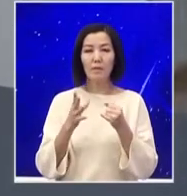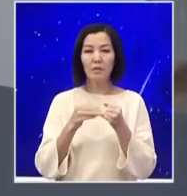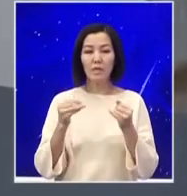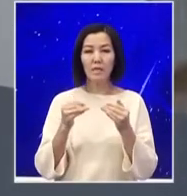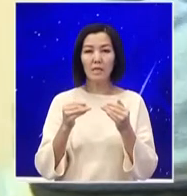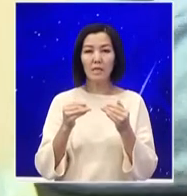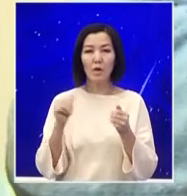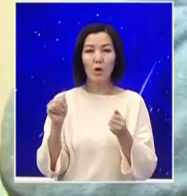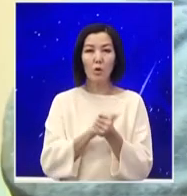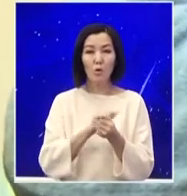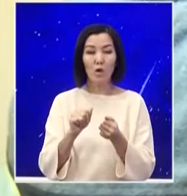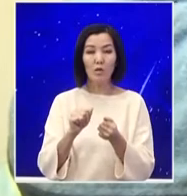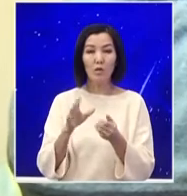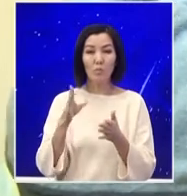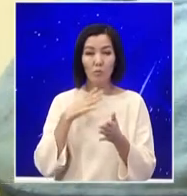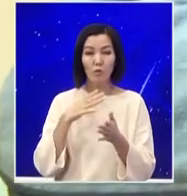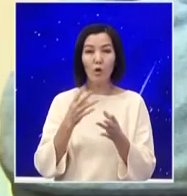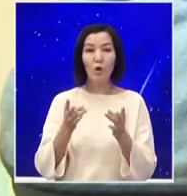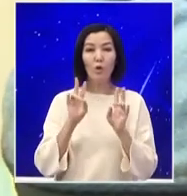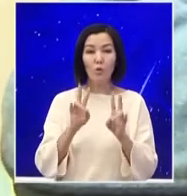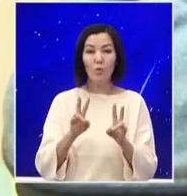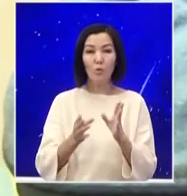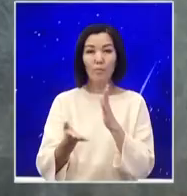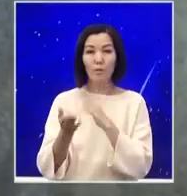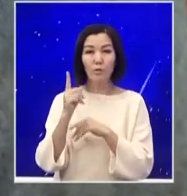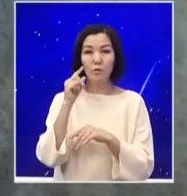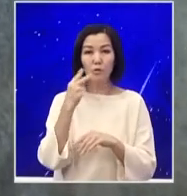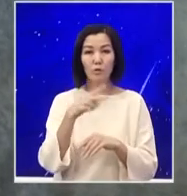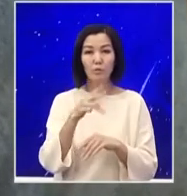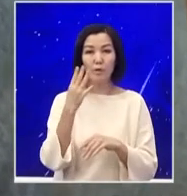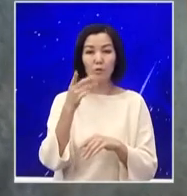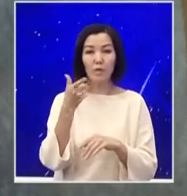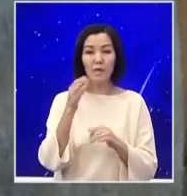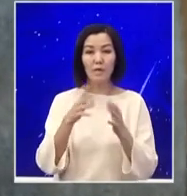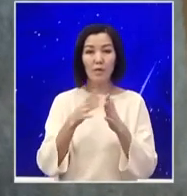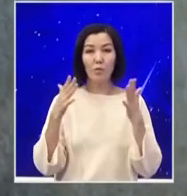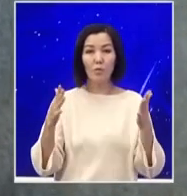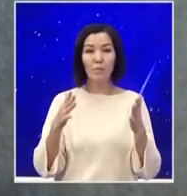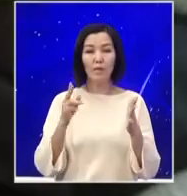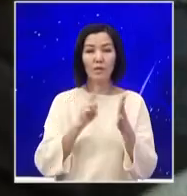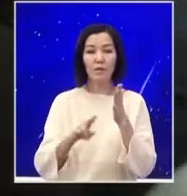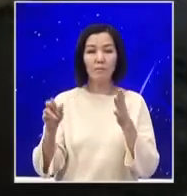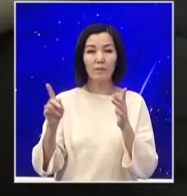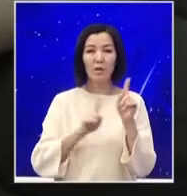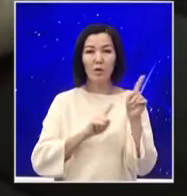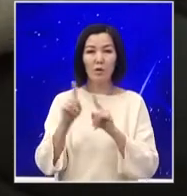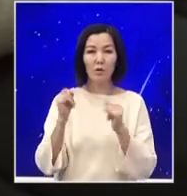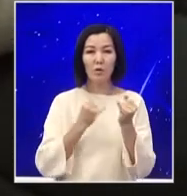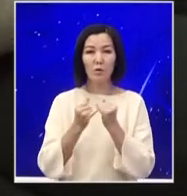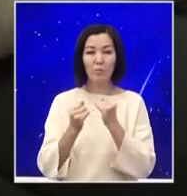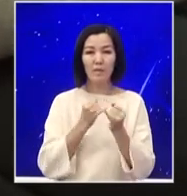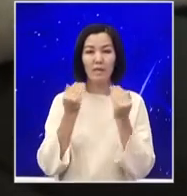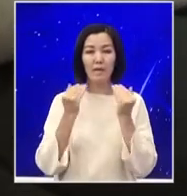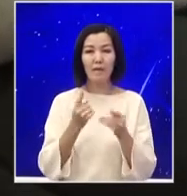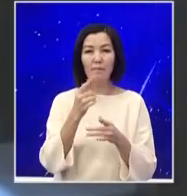өңірде құрғақшылық болса да өткен жылғыдан 24 гектарға артық өнім жиналмақ. 70 гектар алқабы күйіп кеткен дақылды аймақтан диқандар бүгінде